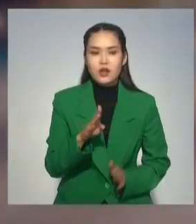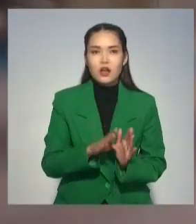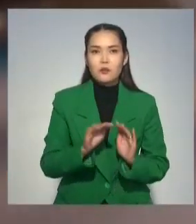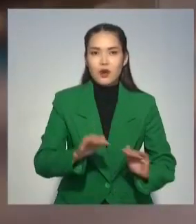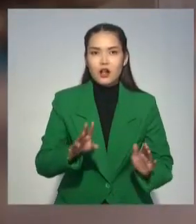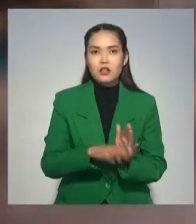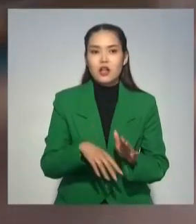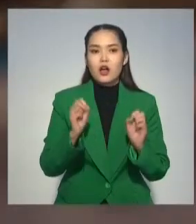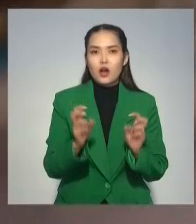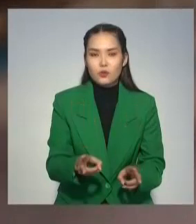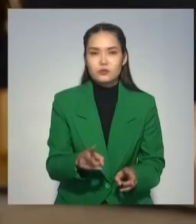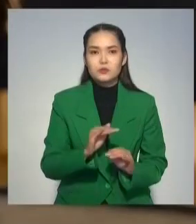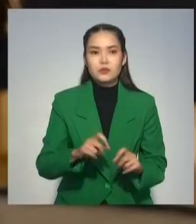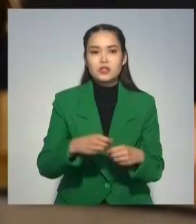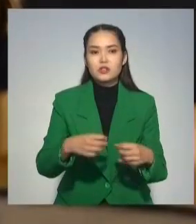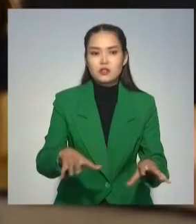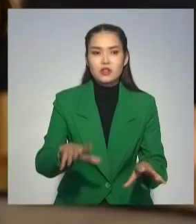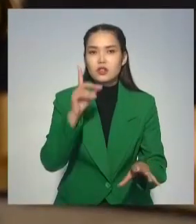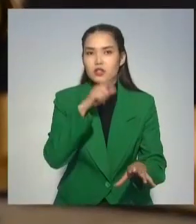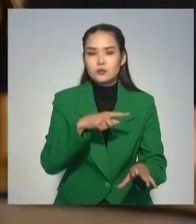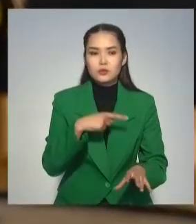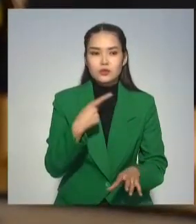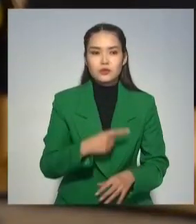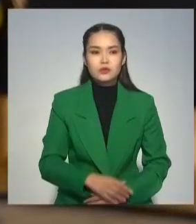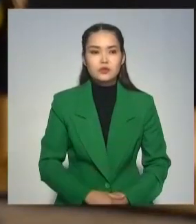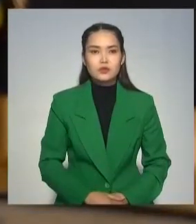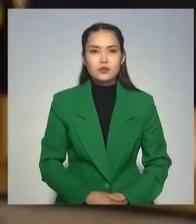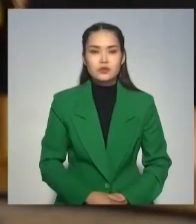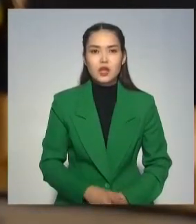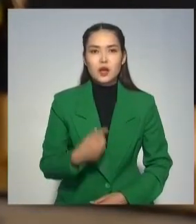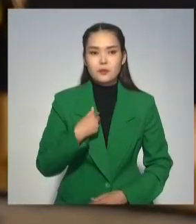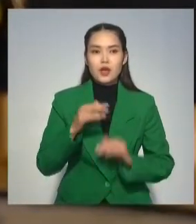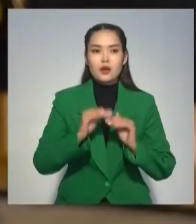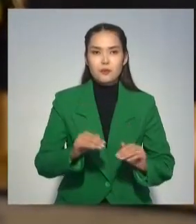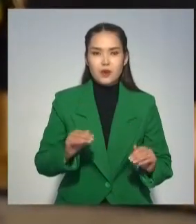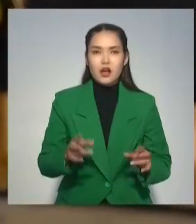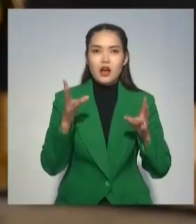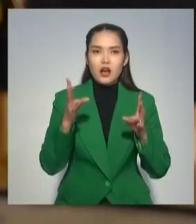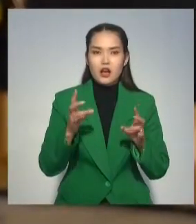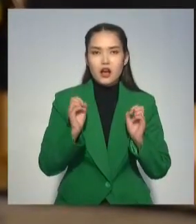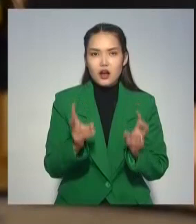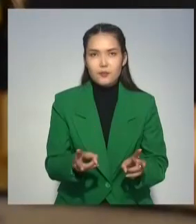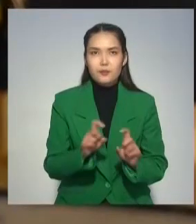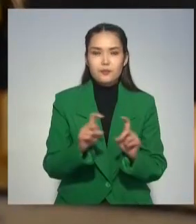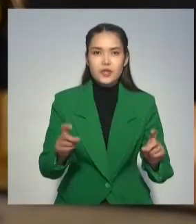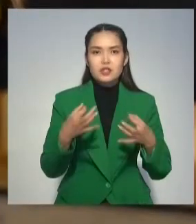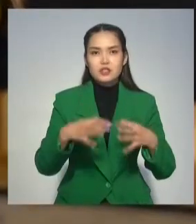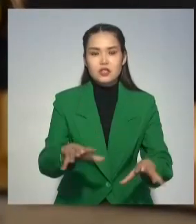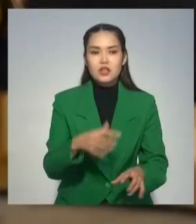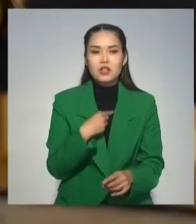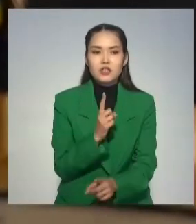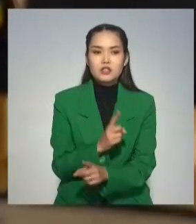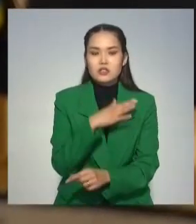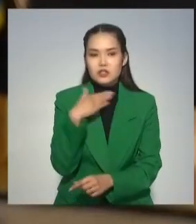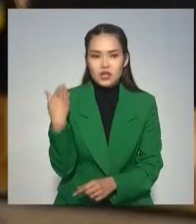мектепке жібермейтіндерін айтады. Я не приведу своего ребенка, потому что мне... Мен баламды апатты мектепке жіберуден бас тартамын. Бізге жазбаша